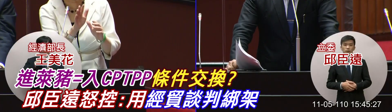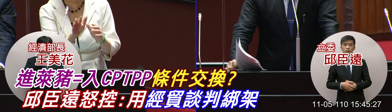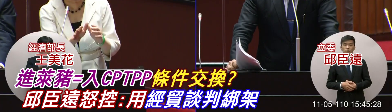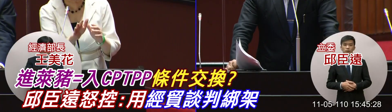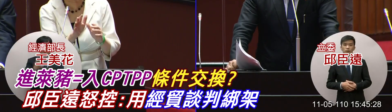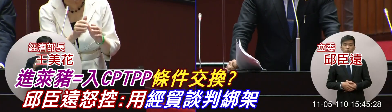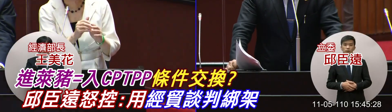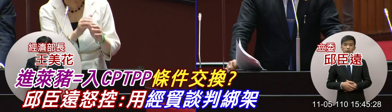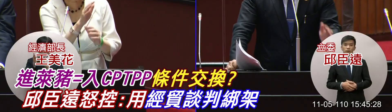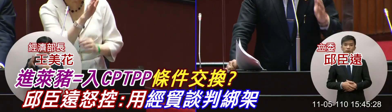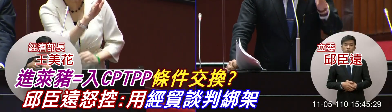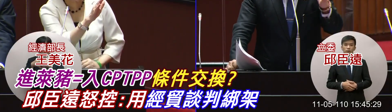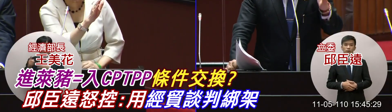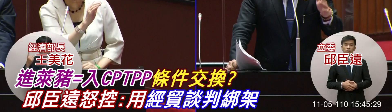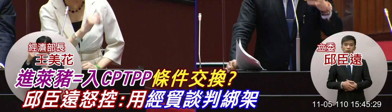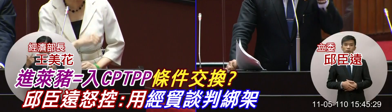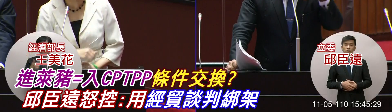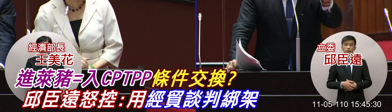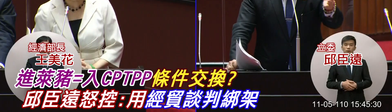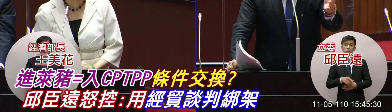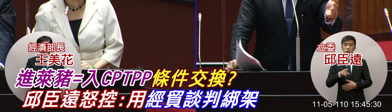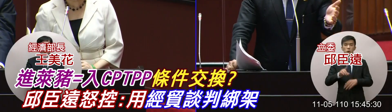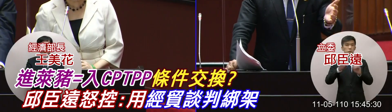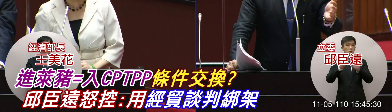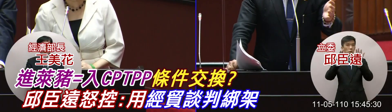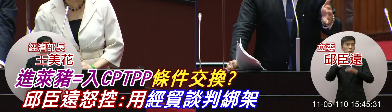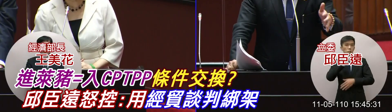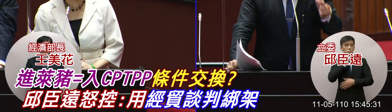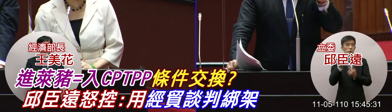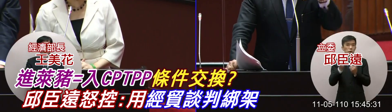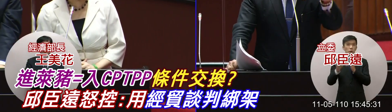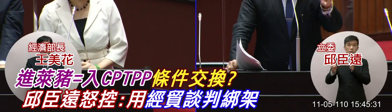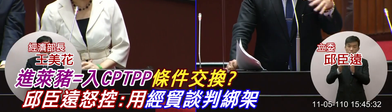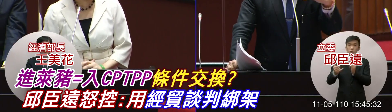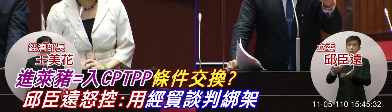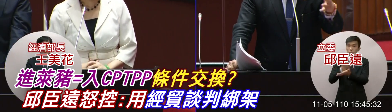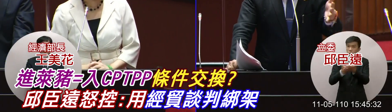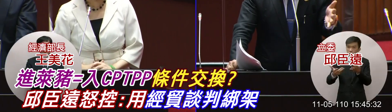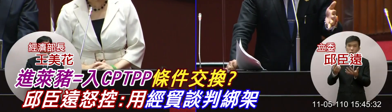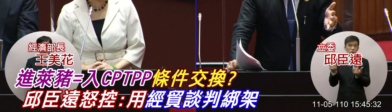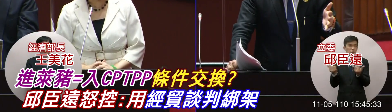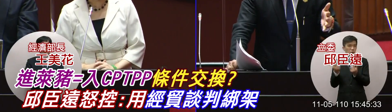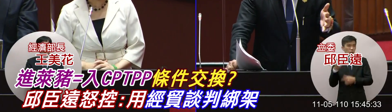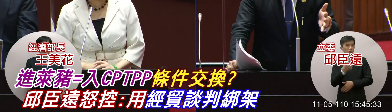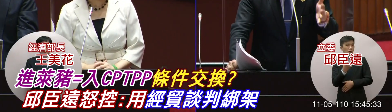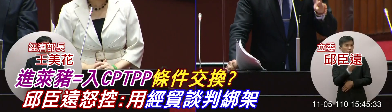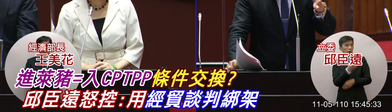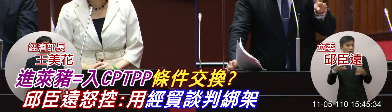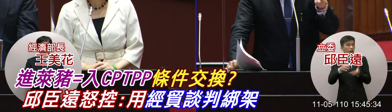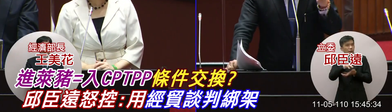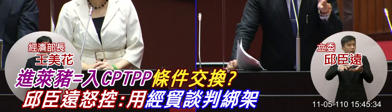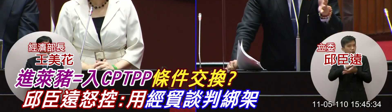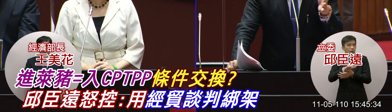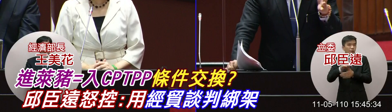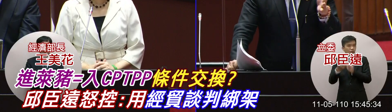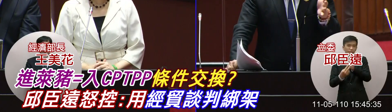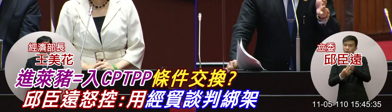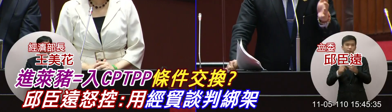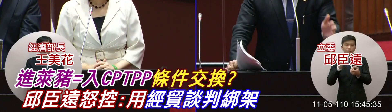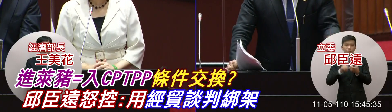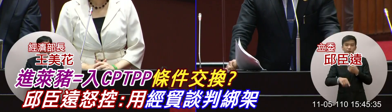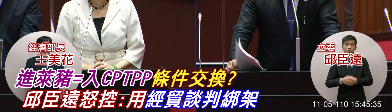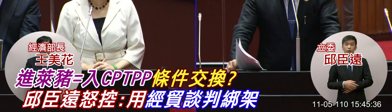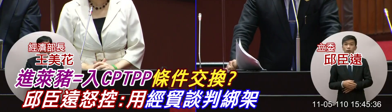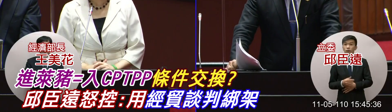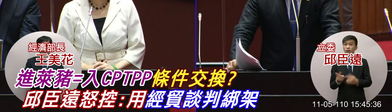只有针对 对，所以你们在宣传上、报告跟这个民意的沟通上，我认为不能把它绑在一起讲哈，因为其实如果就这个会